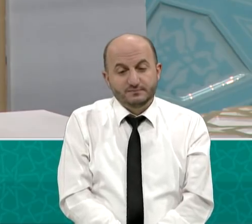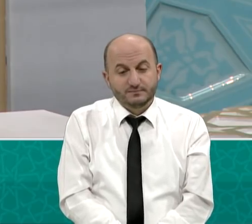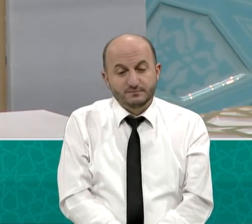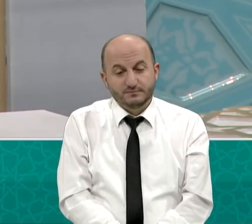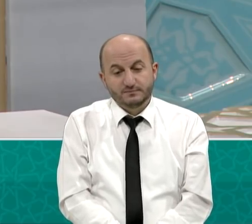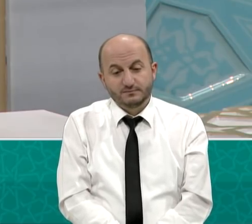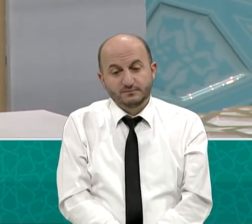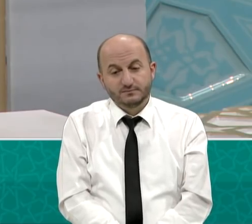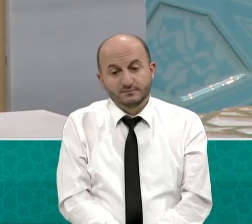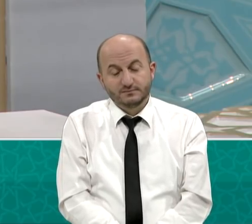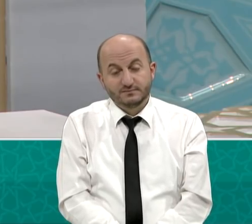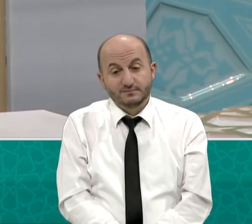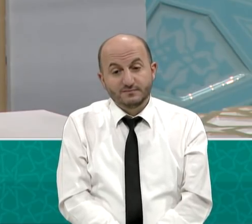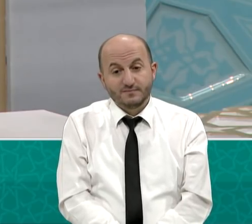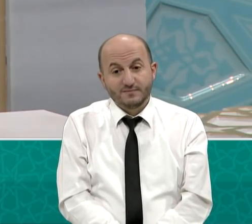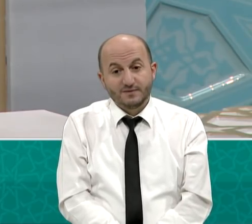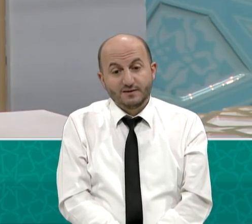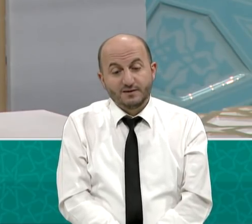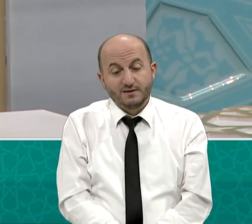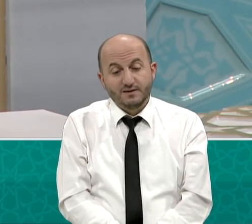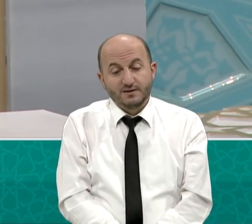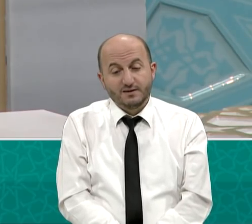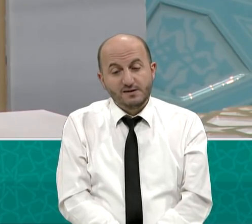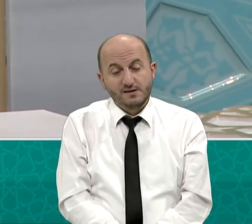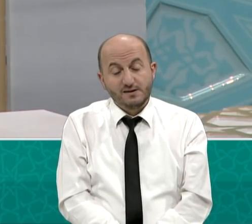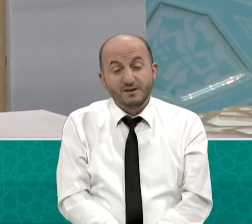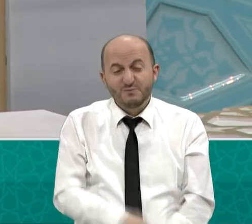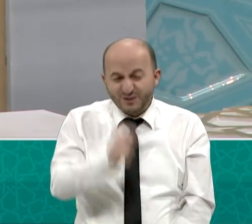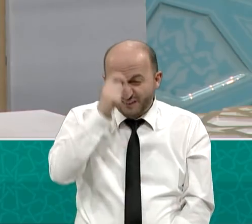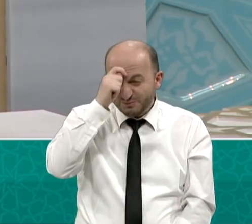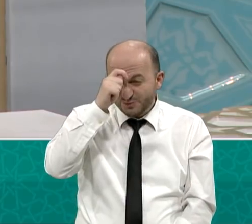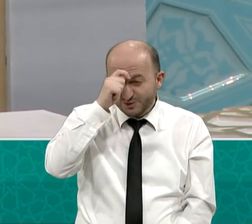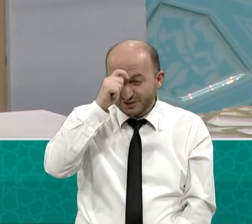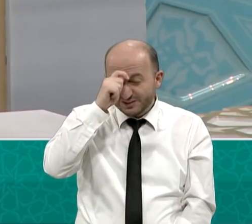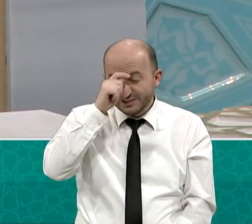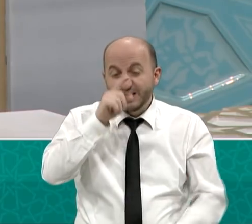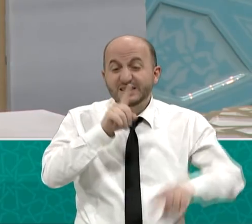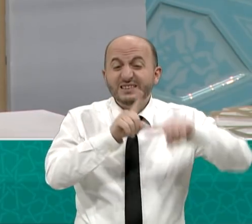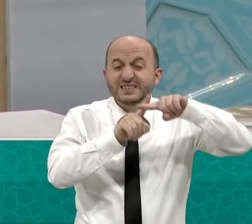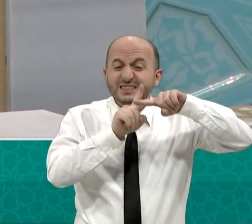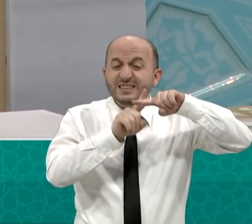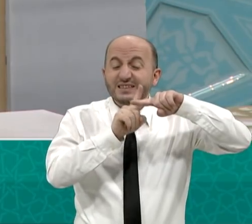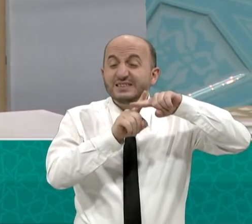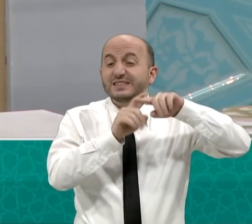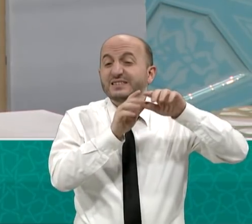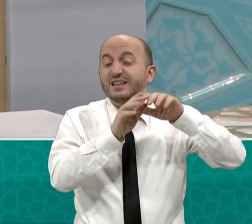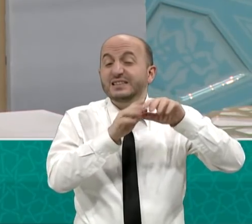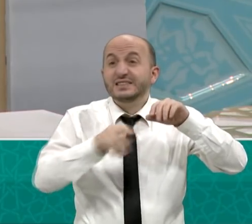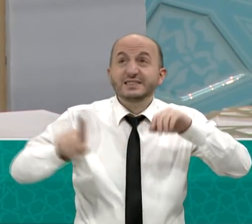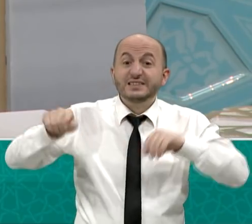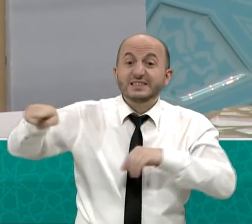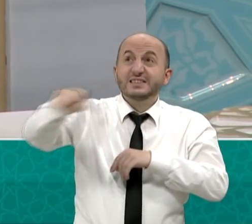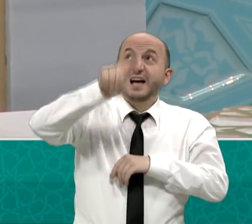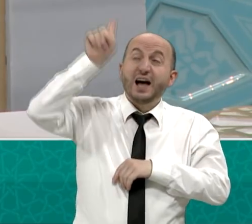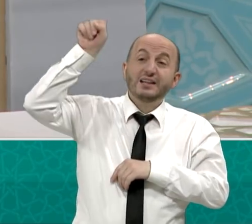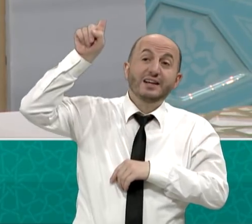وَلَا الْمُشْرِك۪ينَ ayeti okumayayım. Ne müşrikler, kitap ehlinden kafirler, size Allah'tan